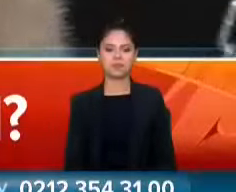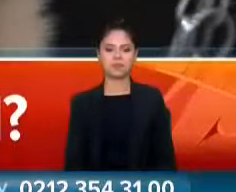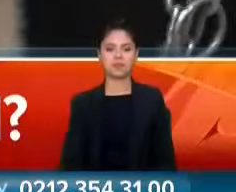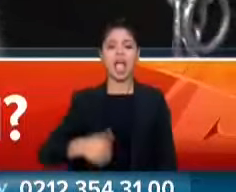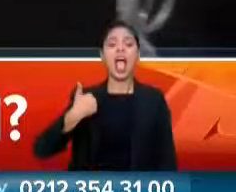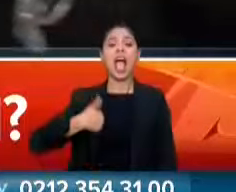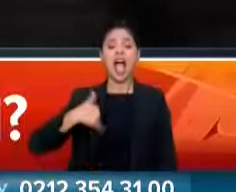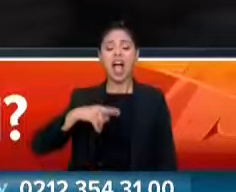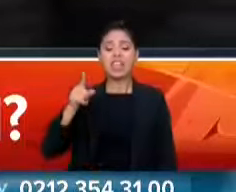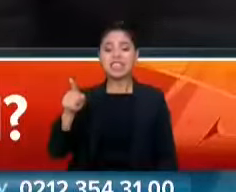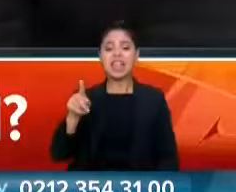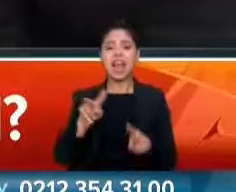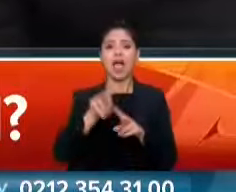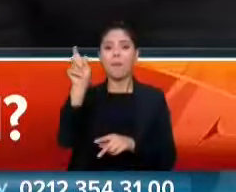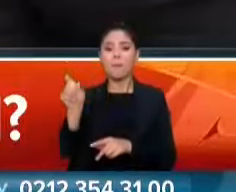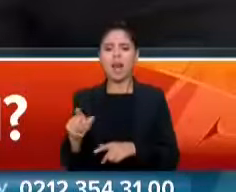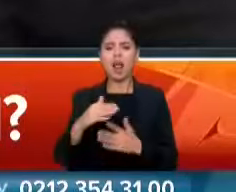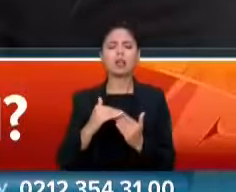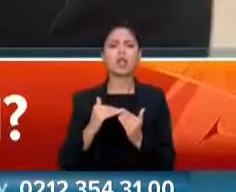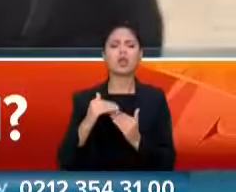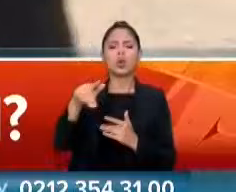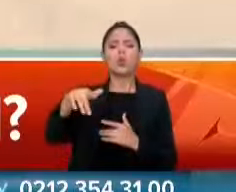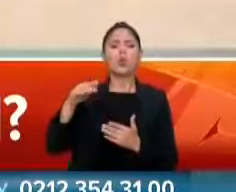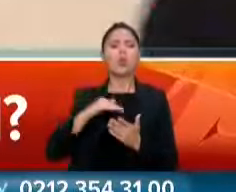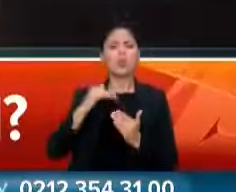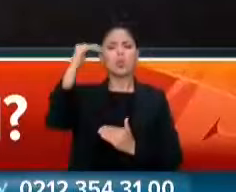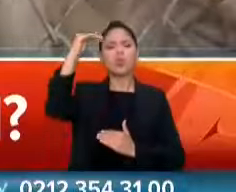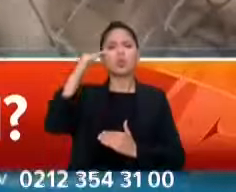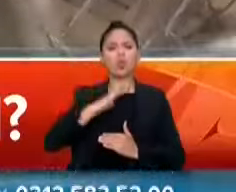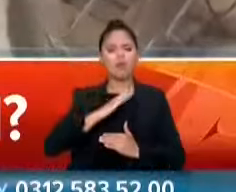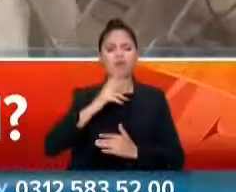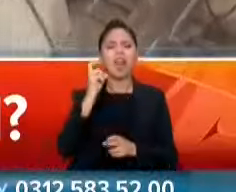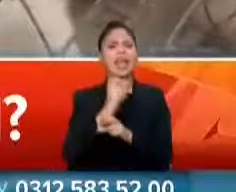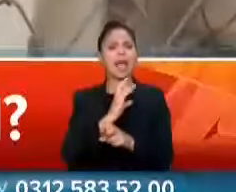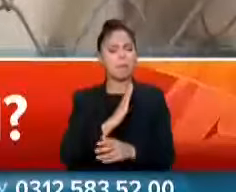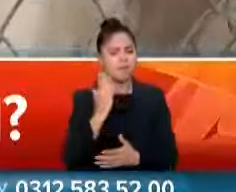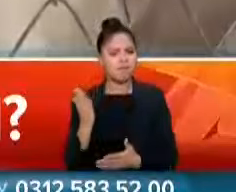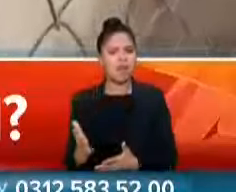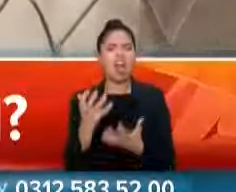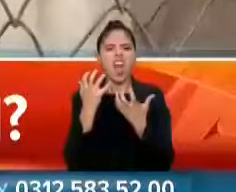Aksaray Malaklısı Daha uzun daha ağır daha zor Daha kemikli